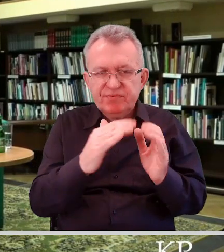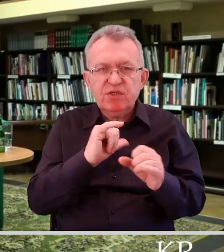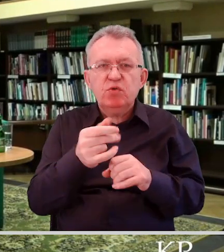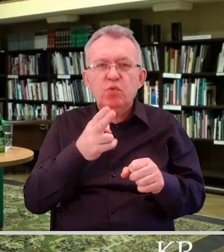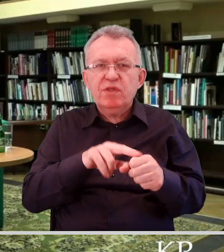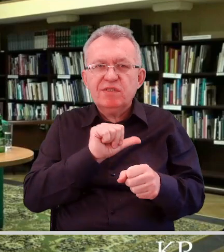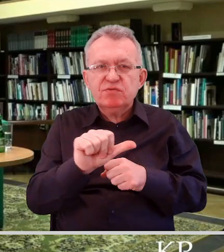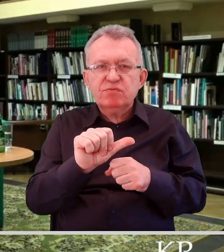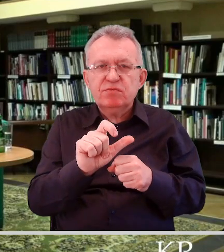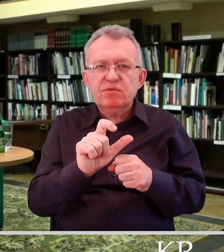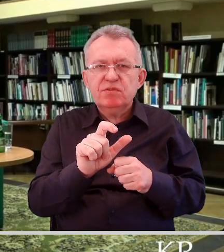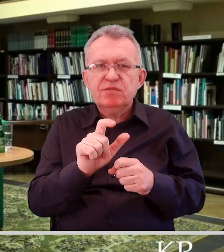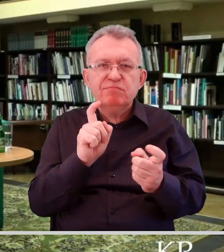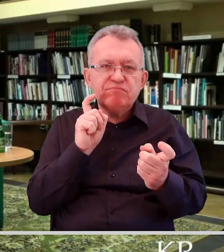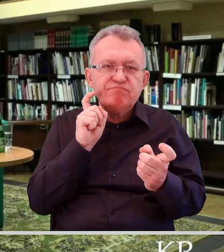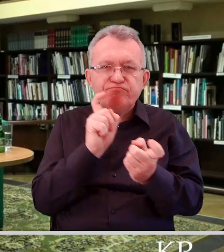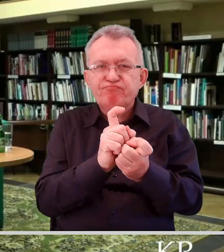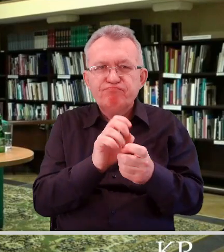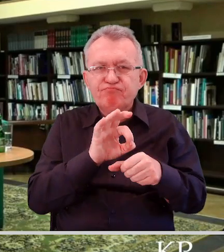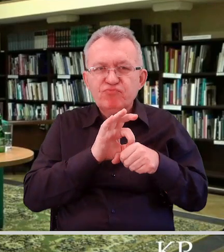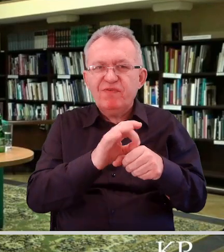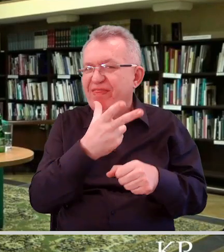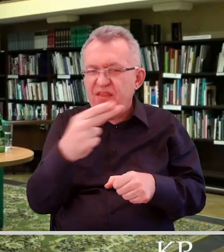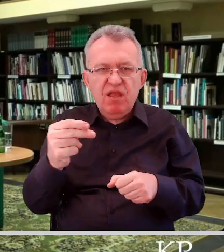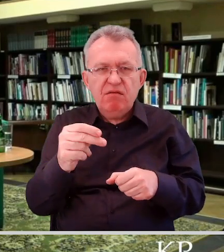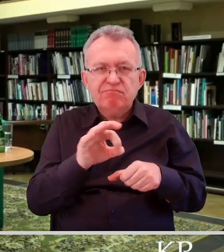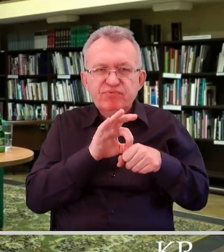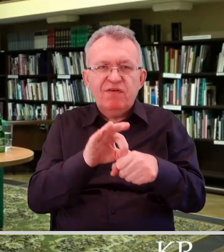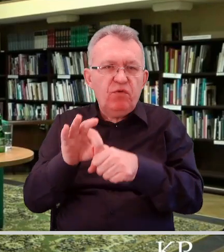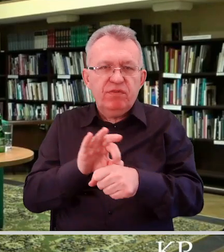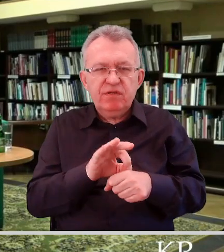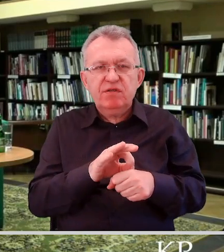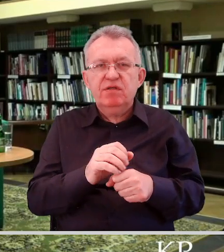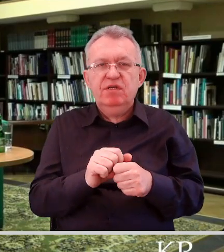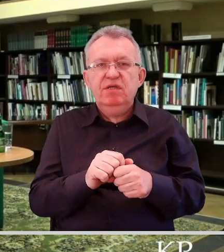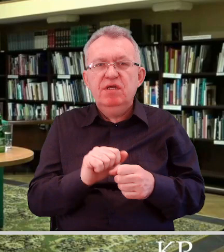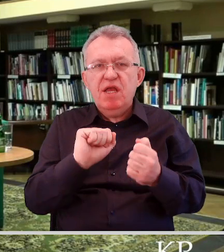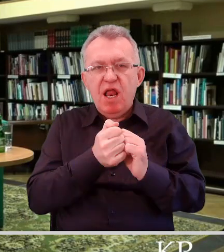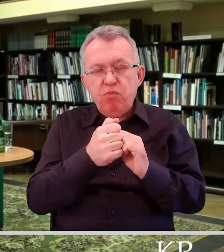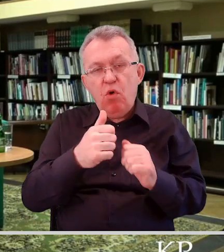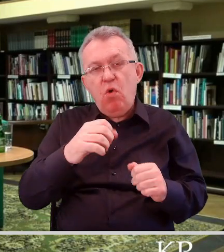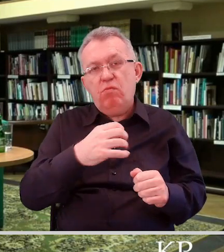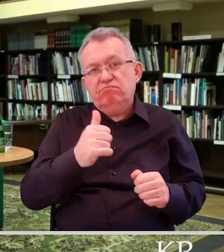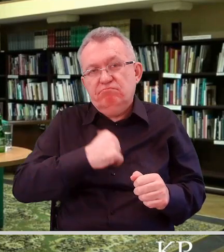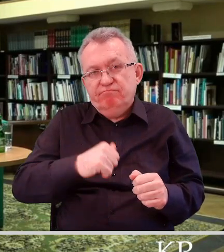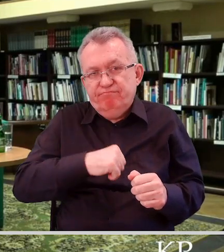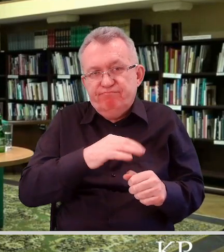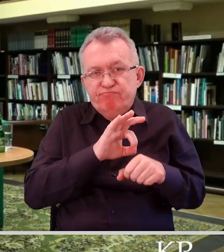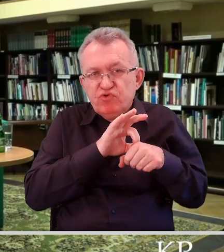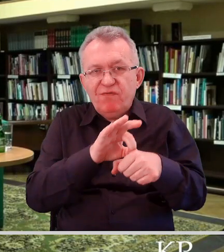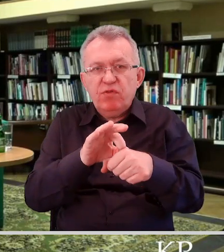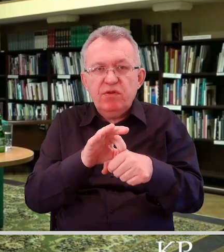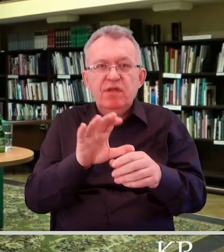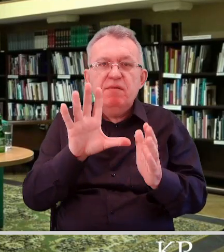są antyprzewodnikami, czy takimi nieprzewodnikami, albo osobistymi przewodnikami. To są